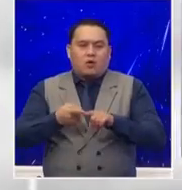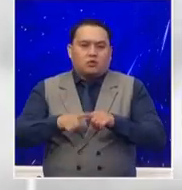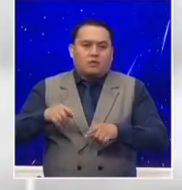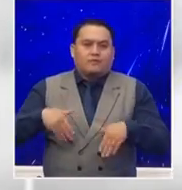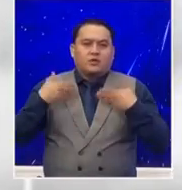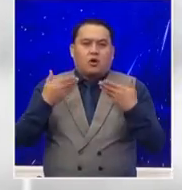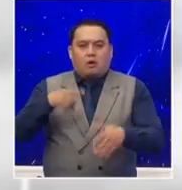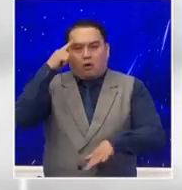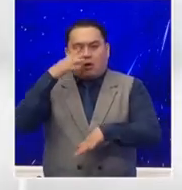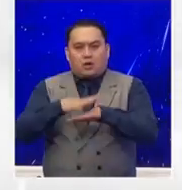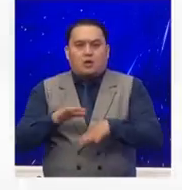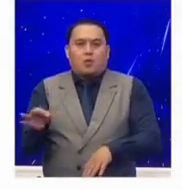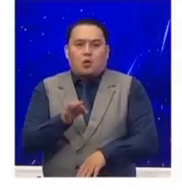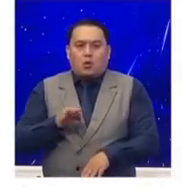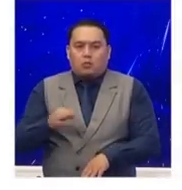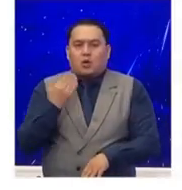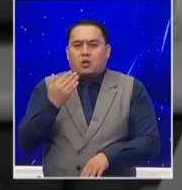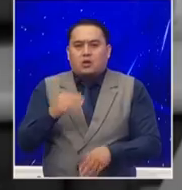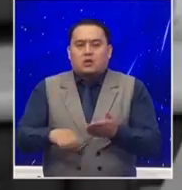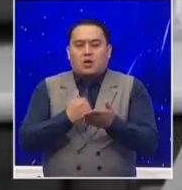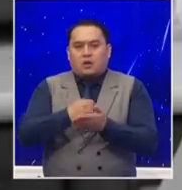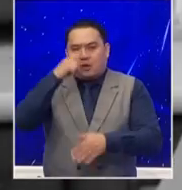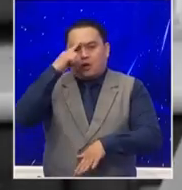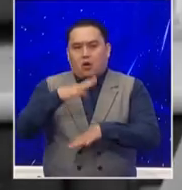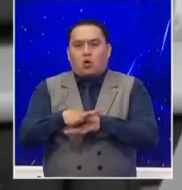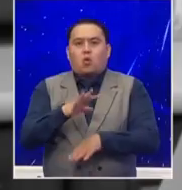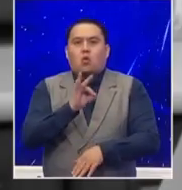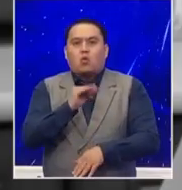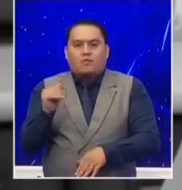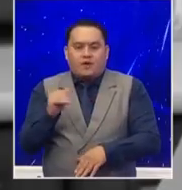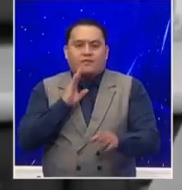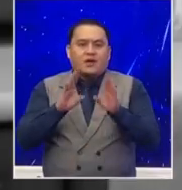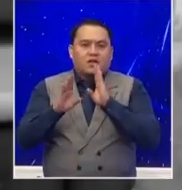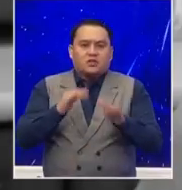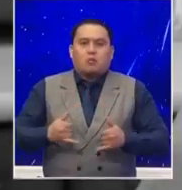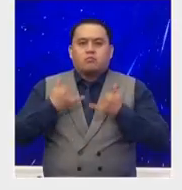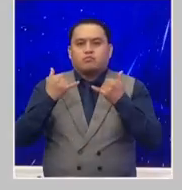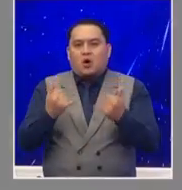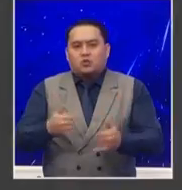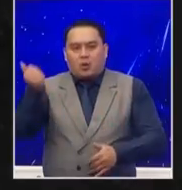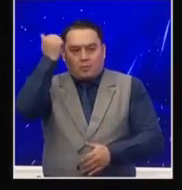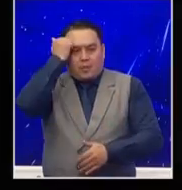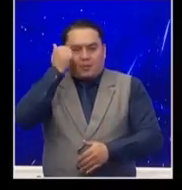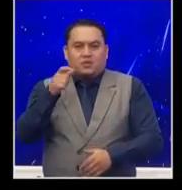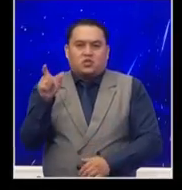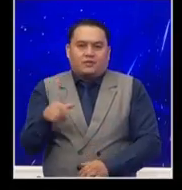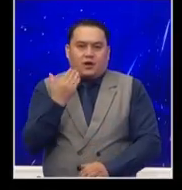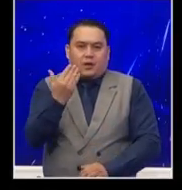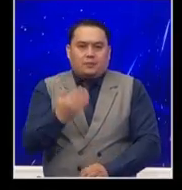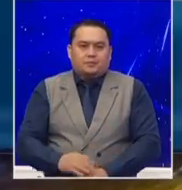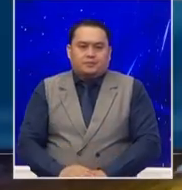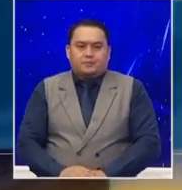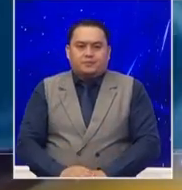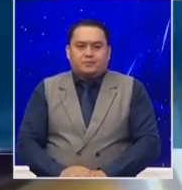первых выразил аким Алматинской области. Глава региона на своей официальной страничке в Facebook посвятил пост в память Аксакала.